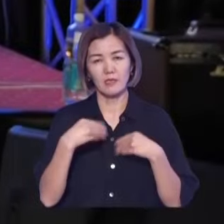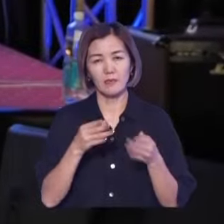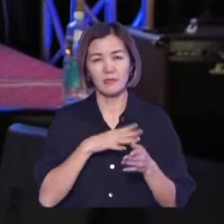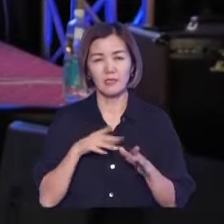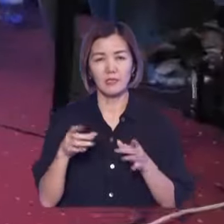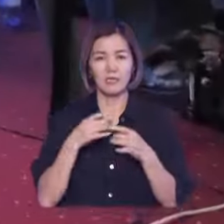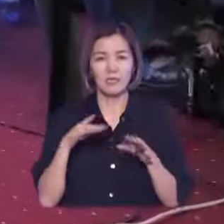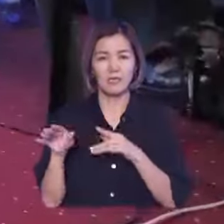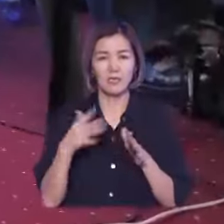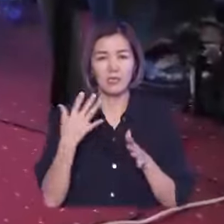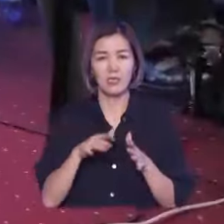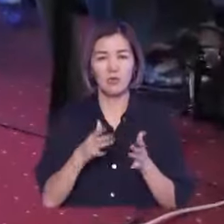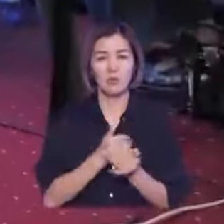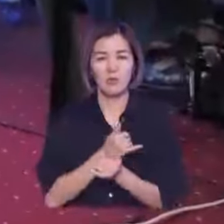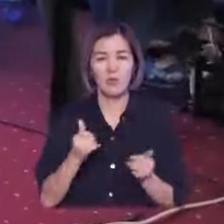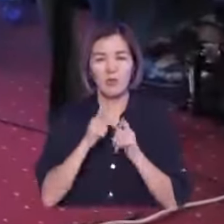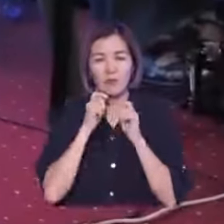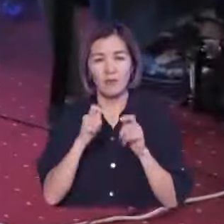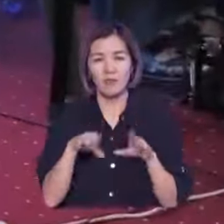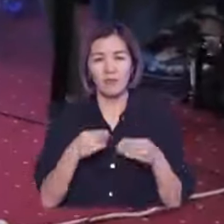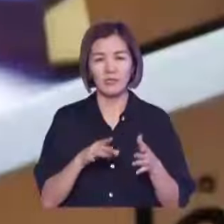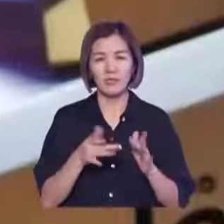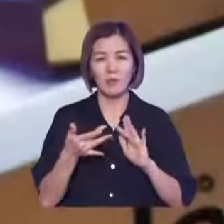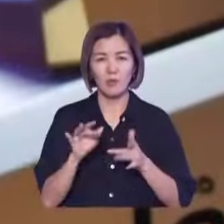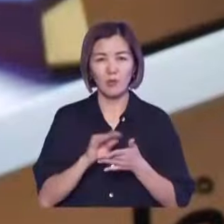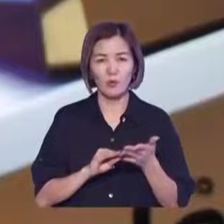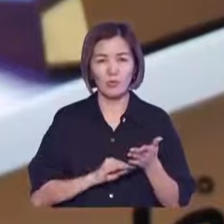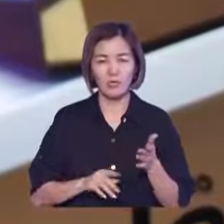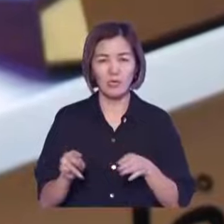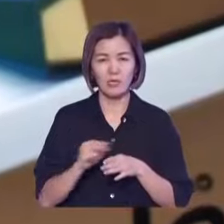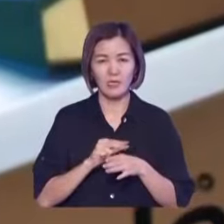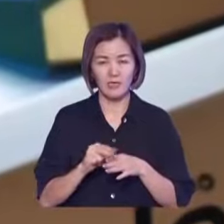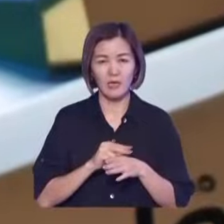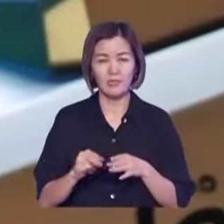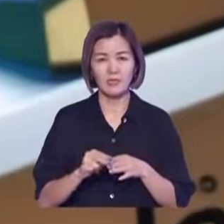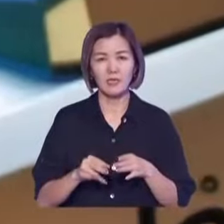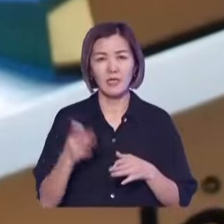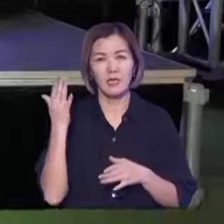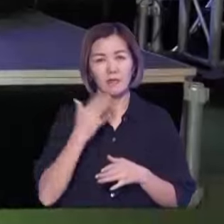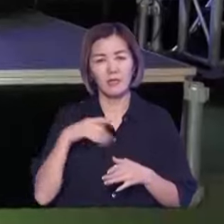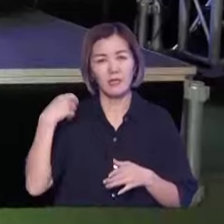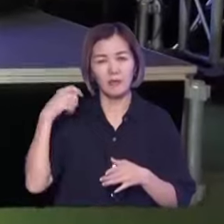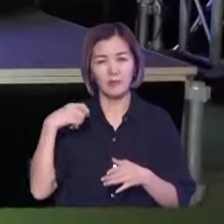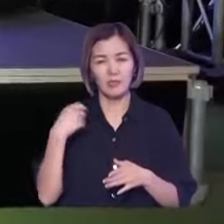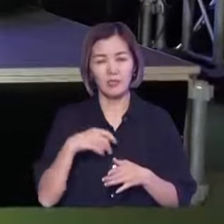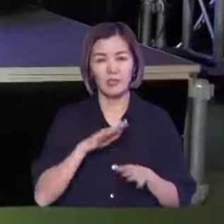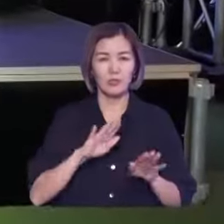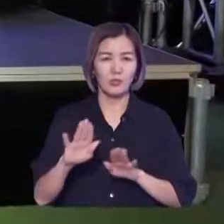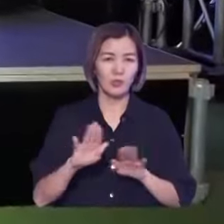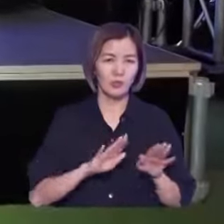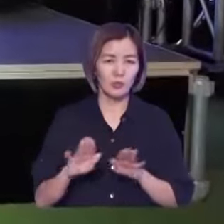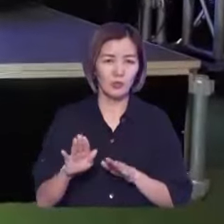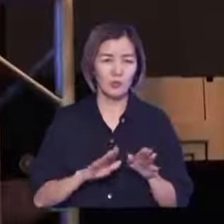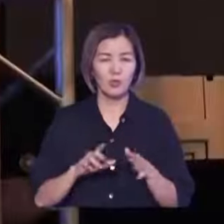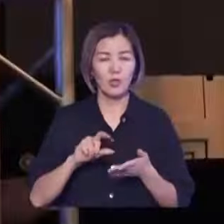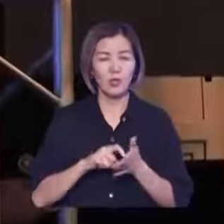шарада жалпы 50-ге жуық сала маманы марапатталды. Қатарында блогер, редактор, таспагер, бейнеинженер, режиссер, студия қызметкері,